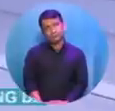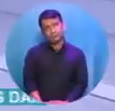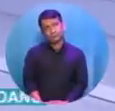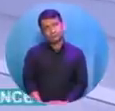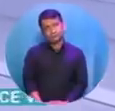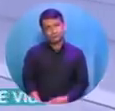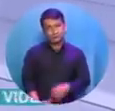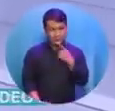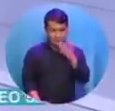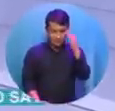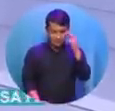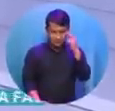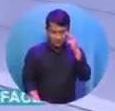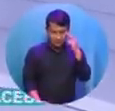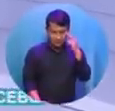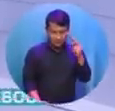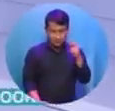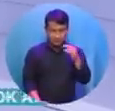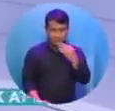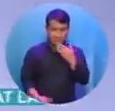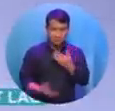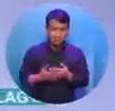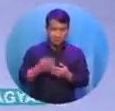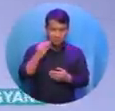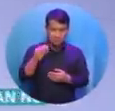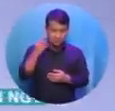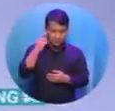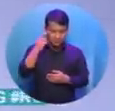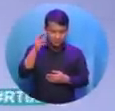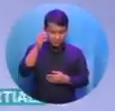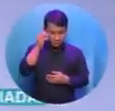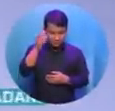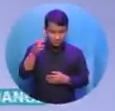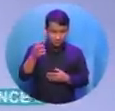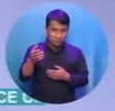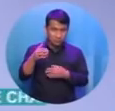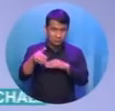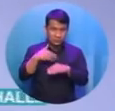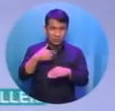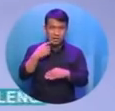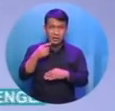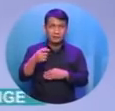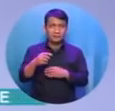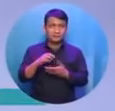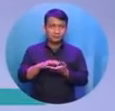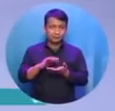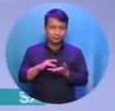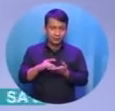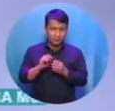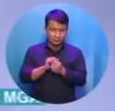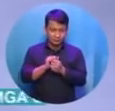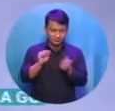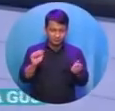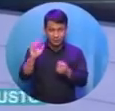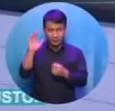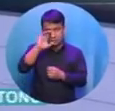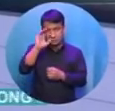Reina Rose. Reina. Aba, Ma'am Reina Rose. Tinatawag na muna namin kayo. Ma'am Reina Rose, medyo layo-layo ka sa